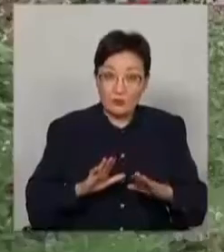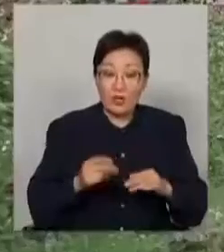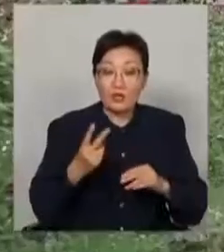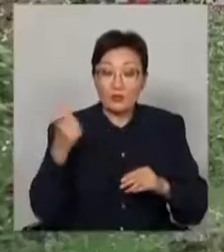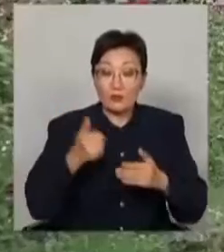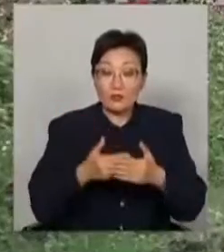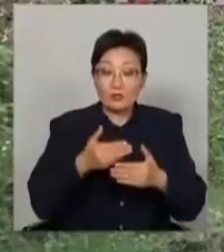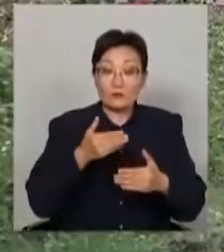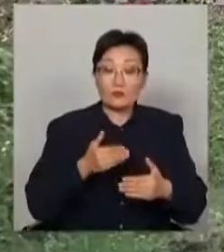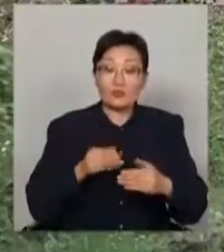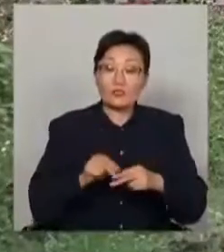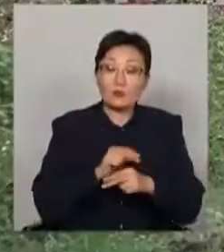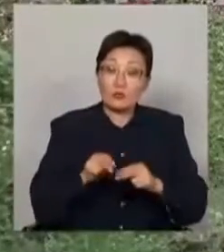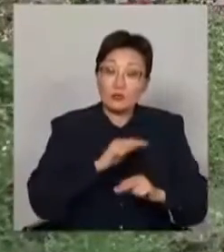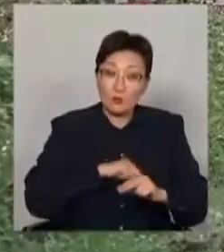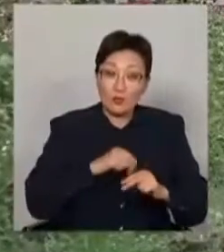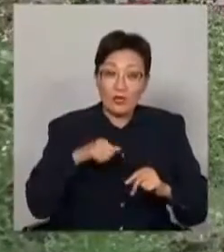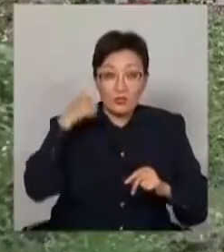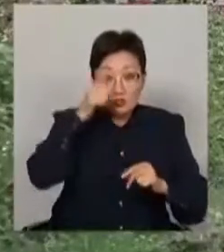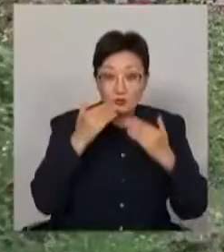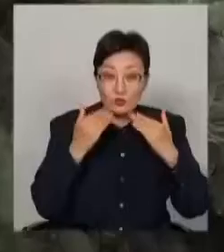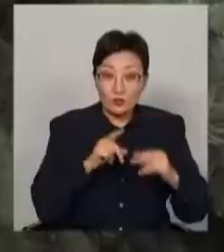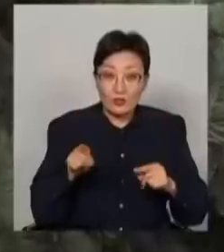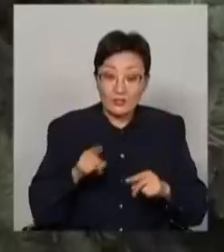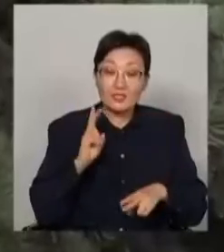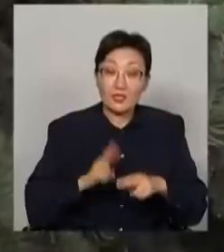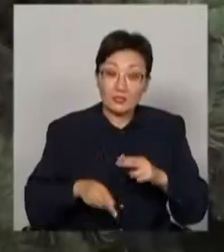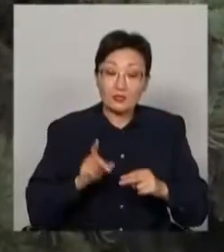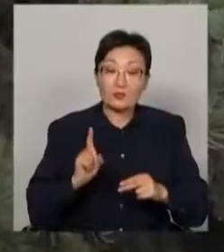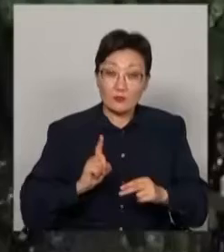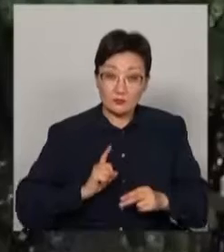апта бұрын басталған реконструкция жыл соңына дейін аяқталады деп күтілуде.